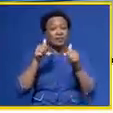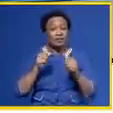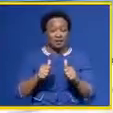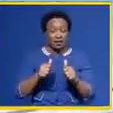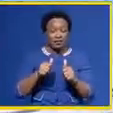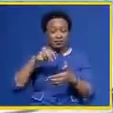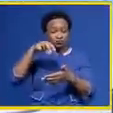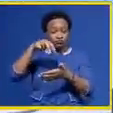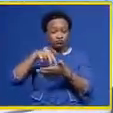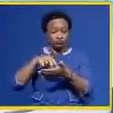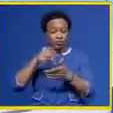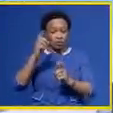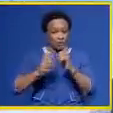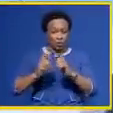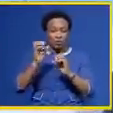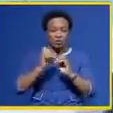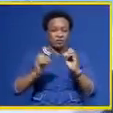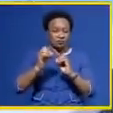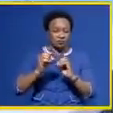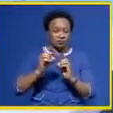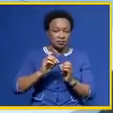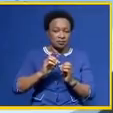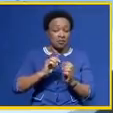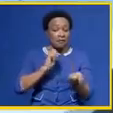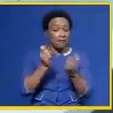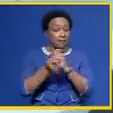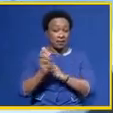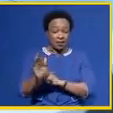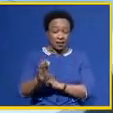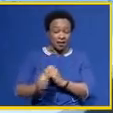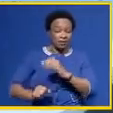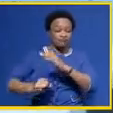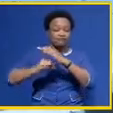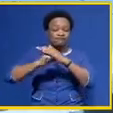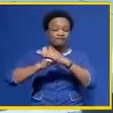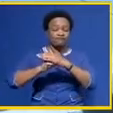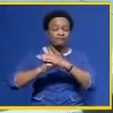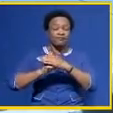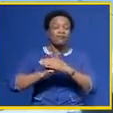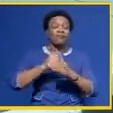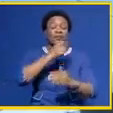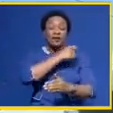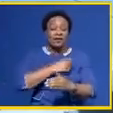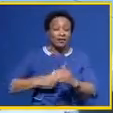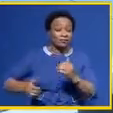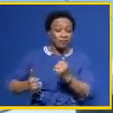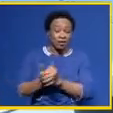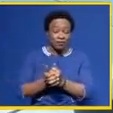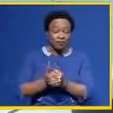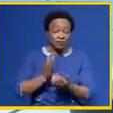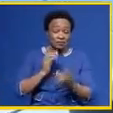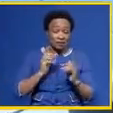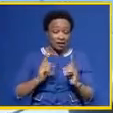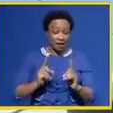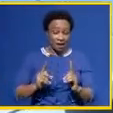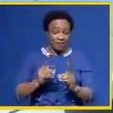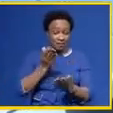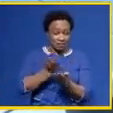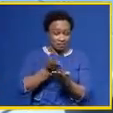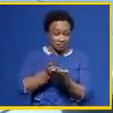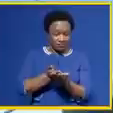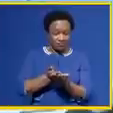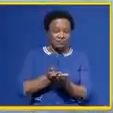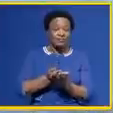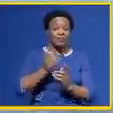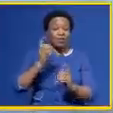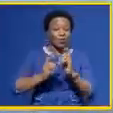wa Tanzania na badala yake kitamuunga mkono Dr. John Magufuli wa CCM endapo atathibitishwa kuwania nafasi hiyo na chama